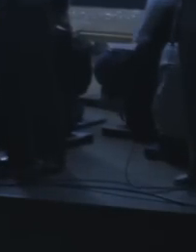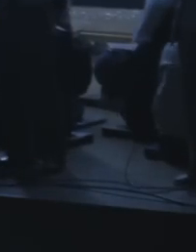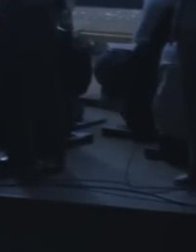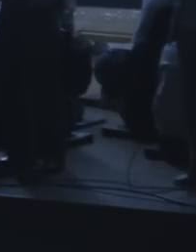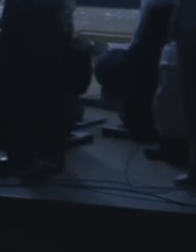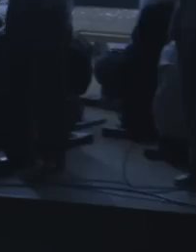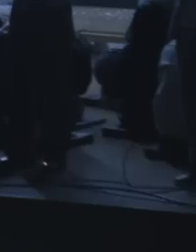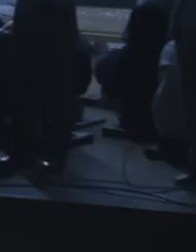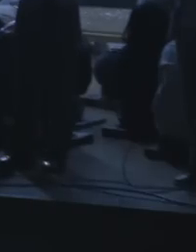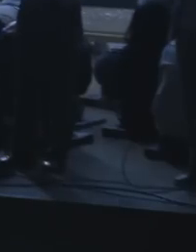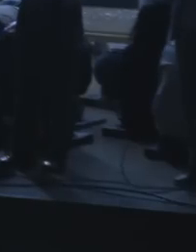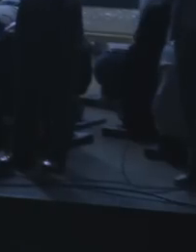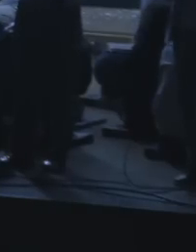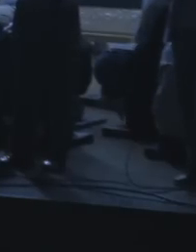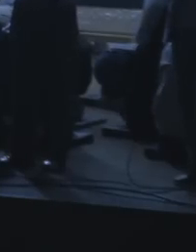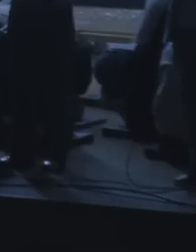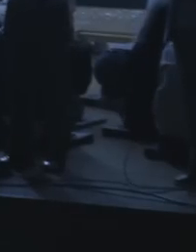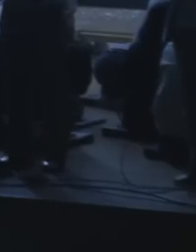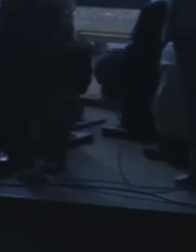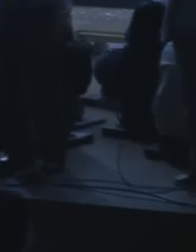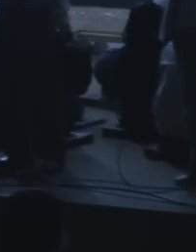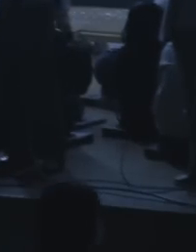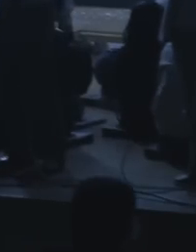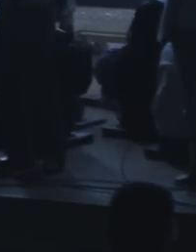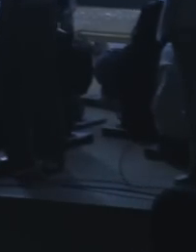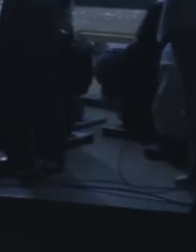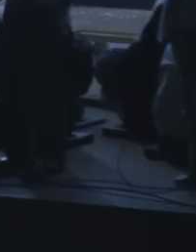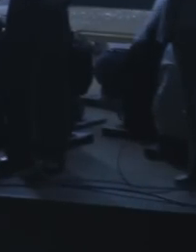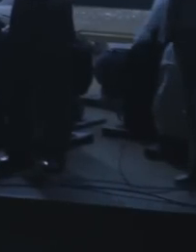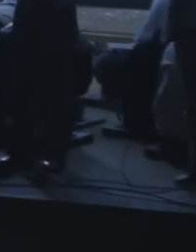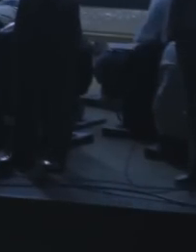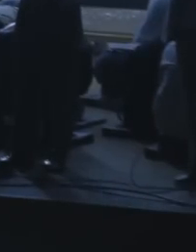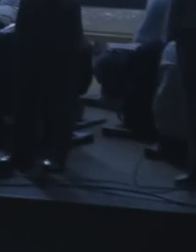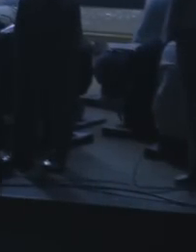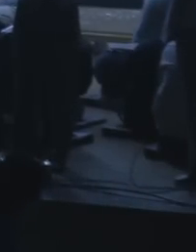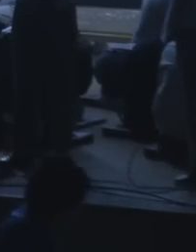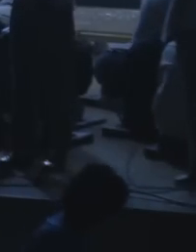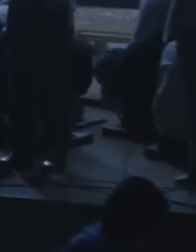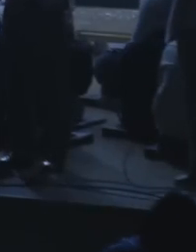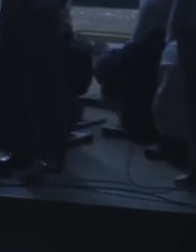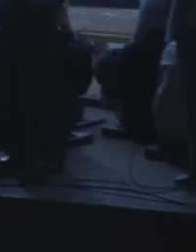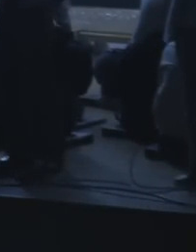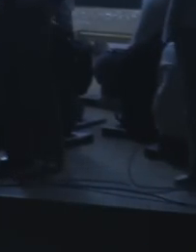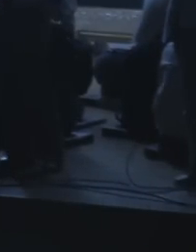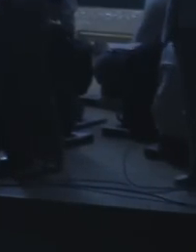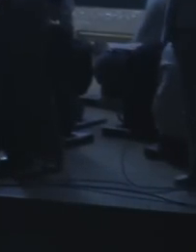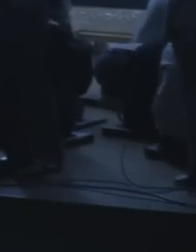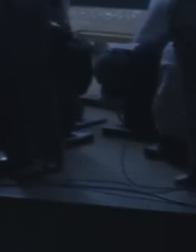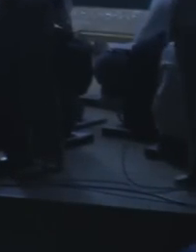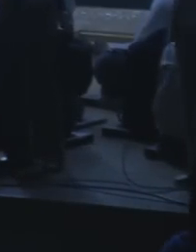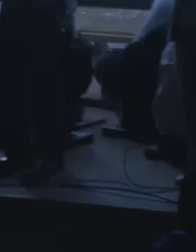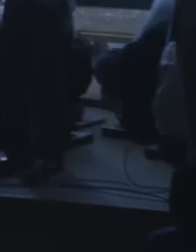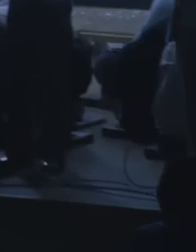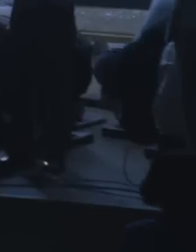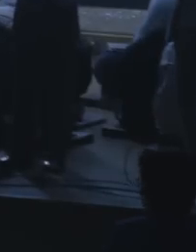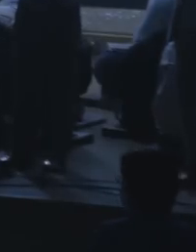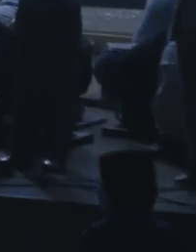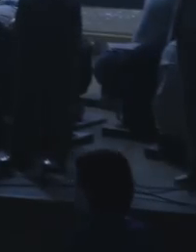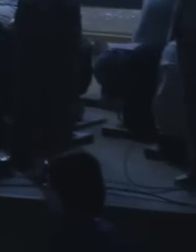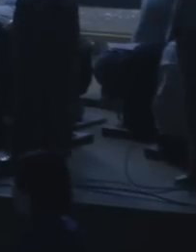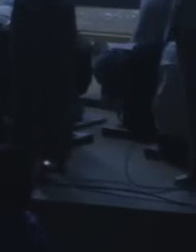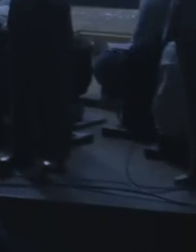주님의 신실하심을 찬양합니다. 하나님을 바라보니 할렐루야 지온의 모든 성도들 가운데 그